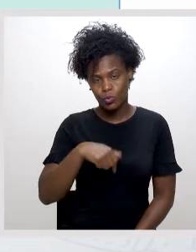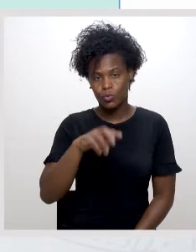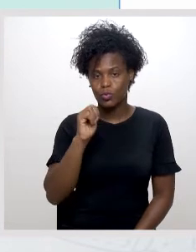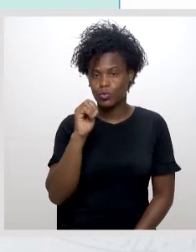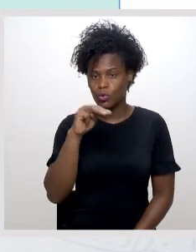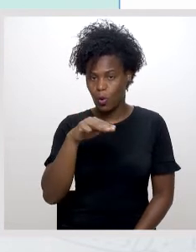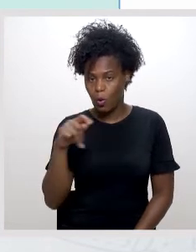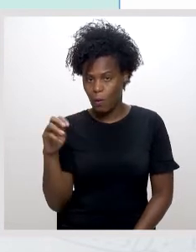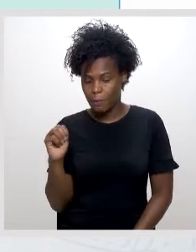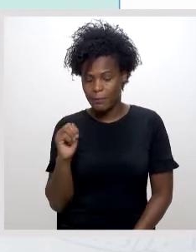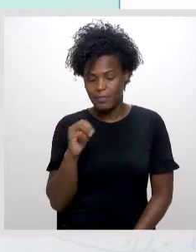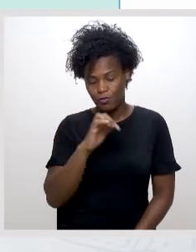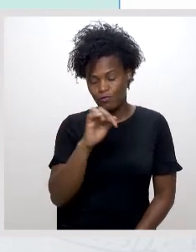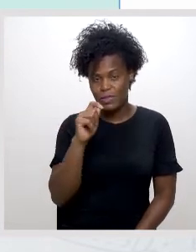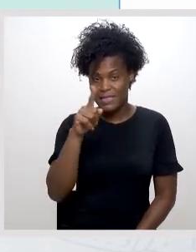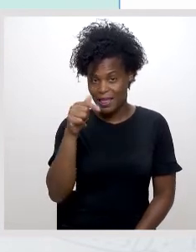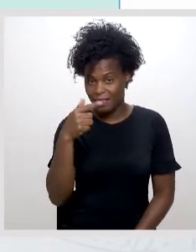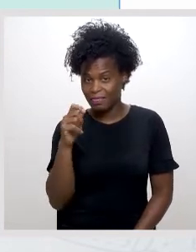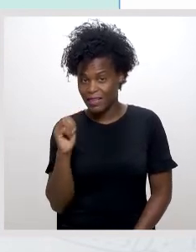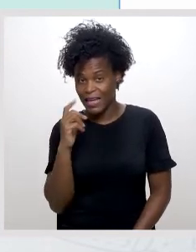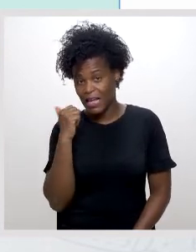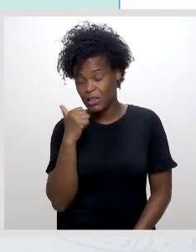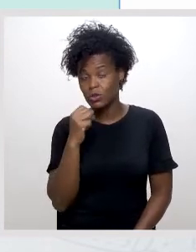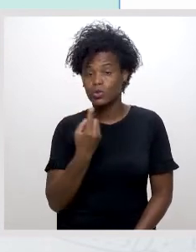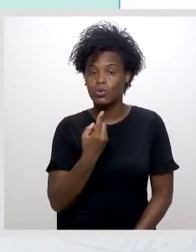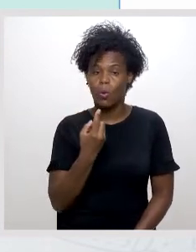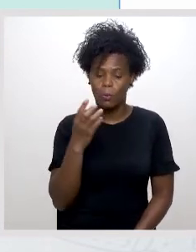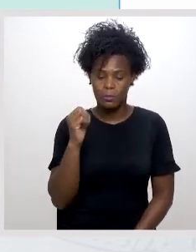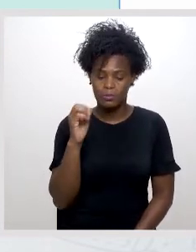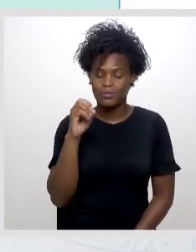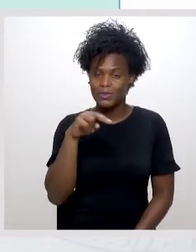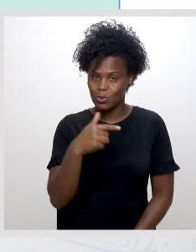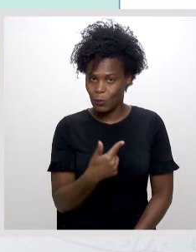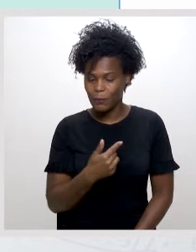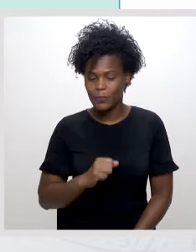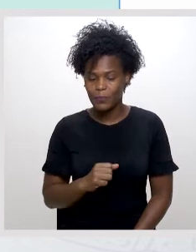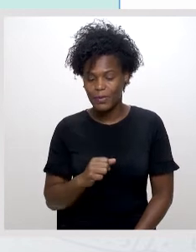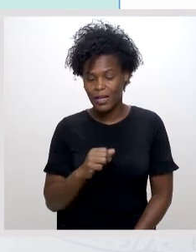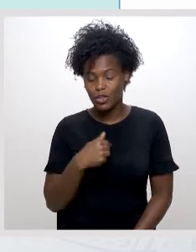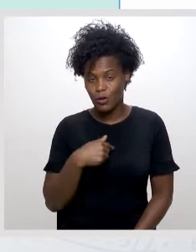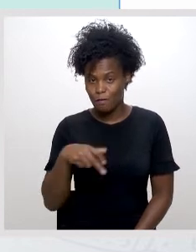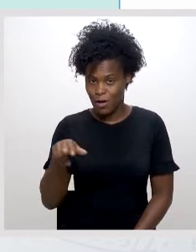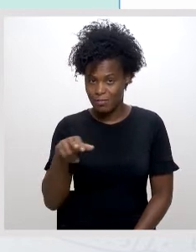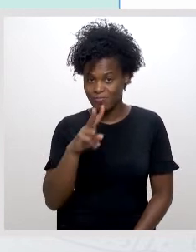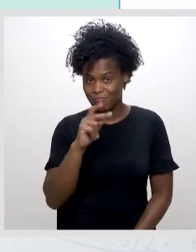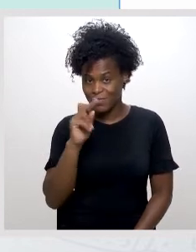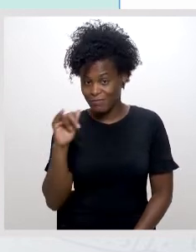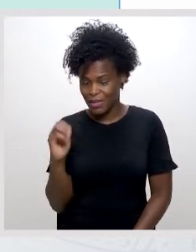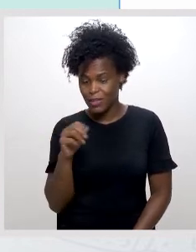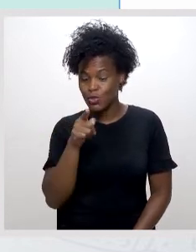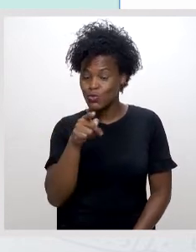Et finalement, le verbe aller, je vais, tu vas, il, elle, on va, nous